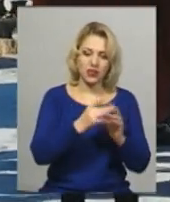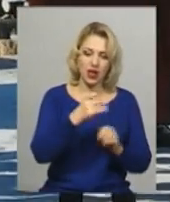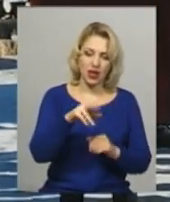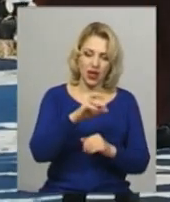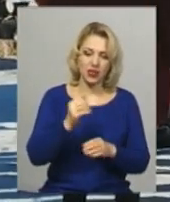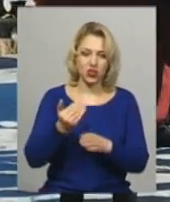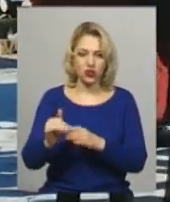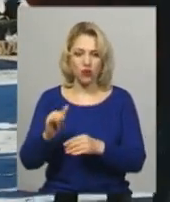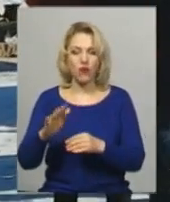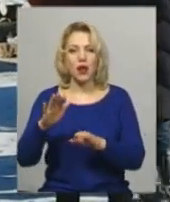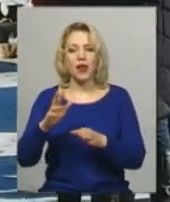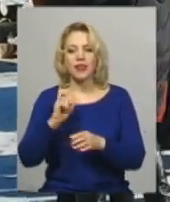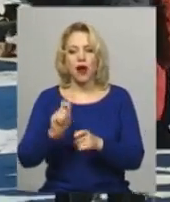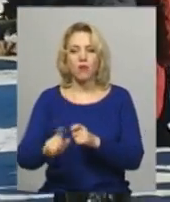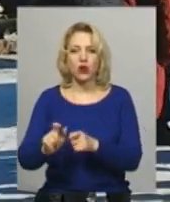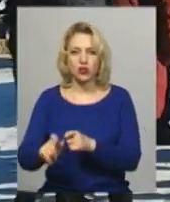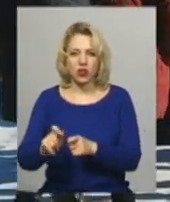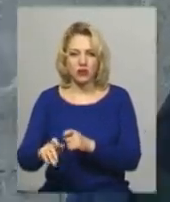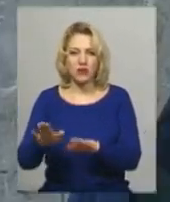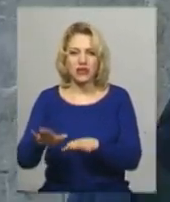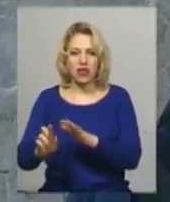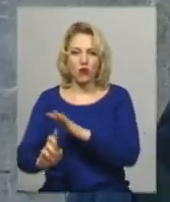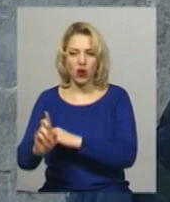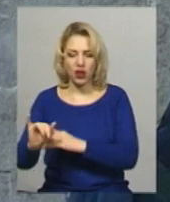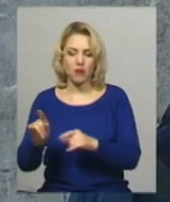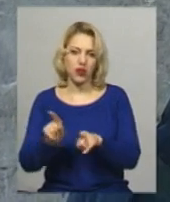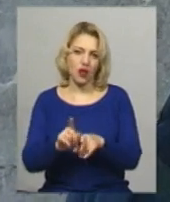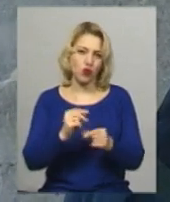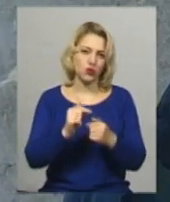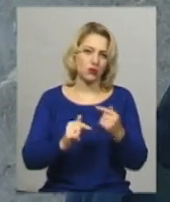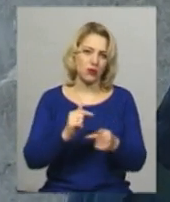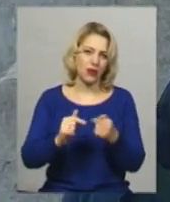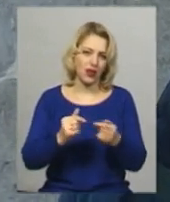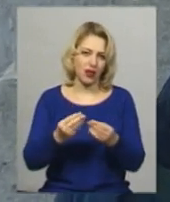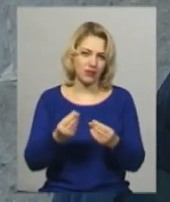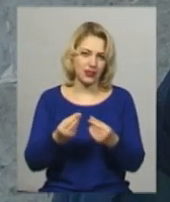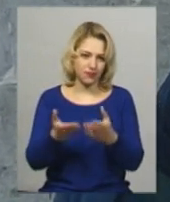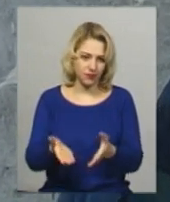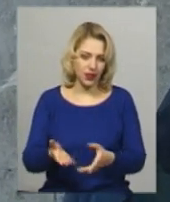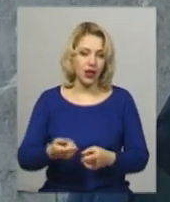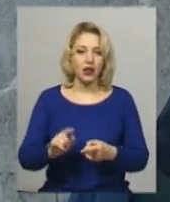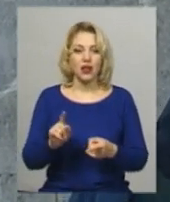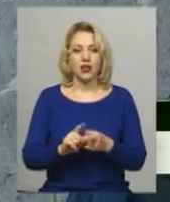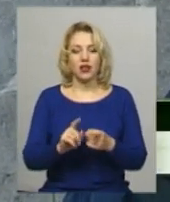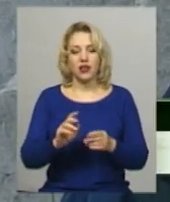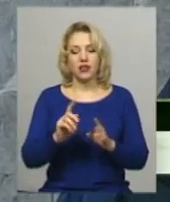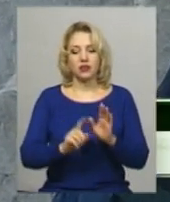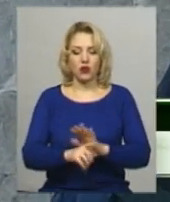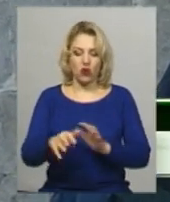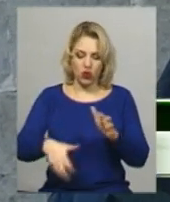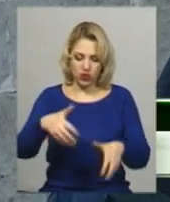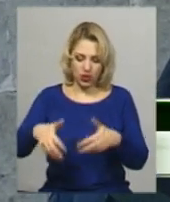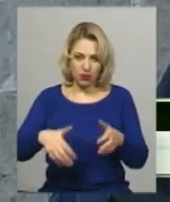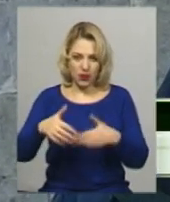прихожани місцевого храму, а ще частину надали підприємці. Розкопали котлован, завезли камінці, заборчик замовили,